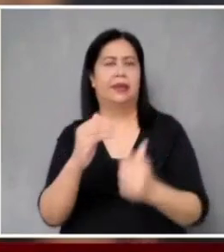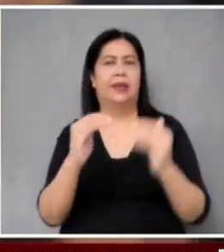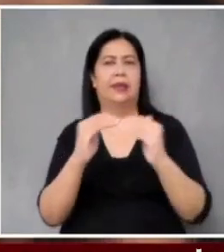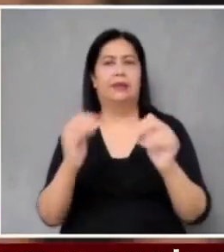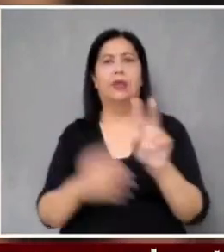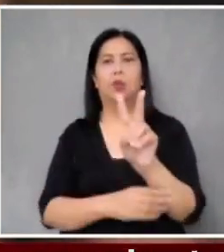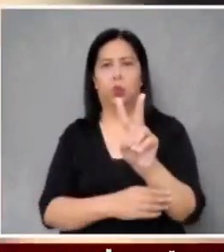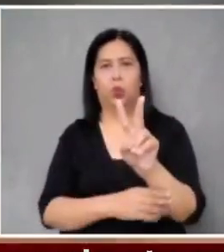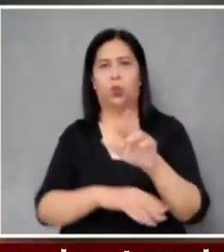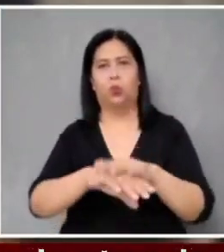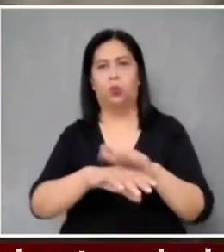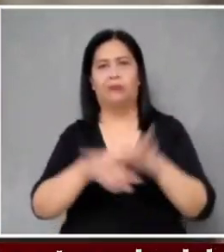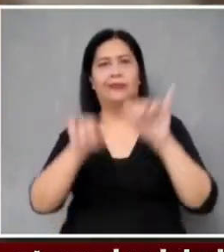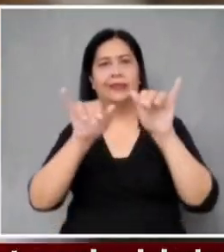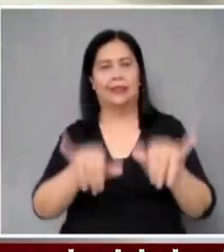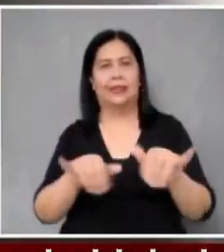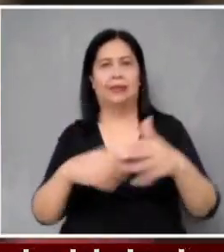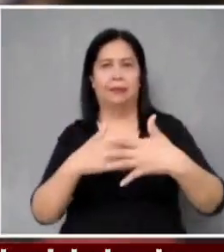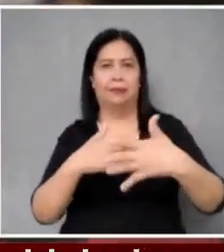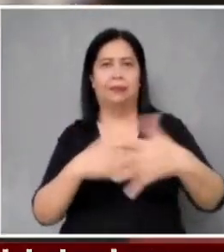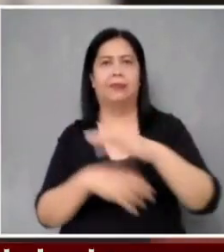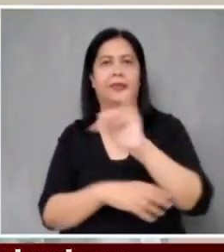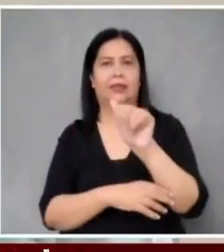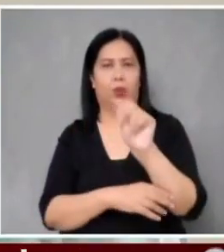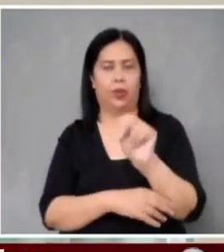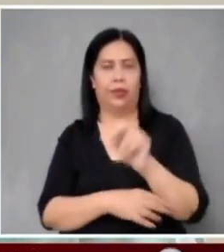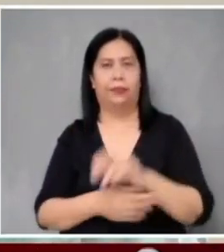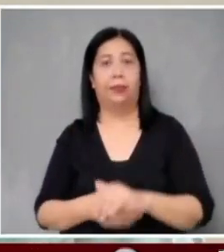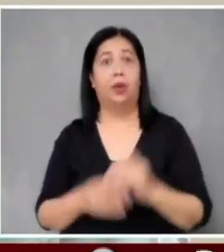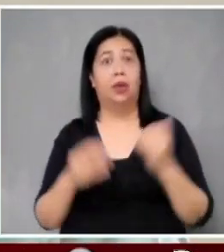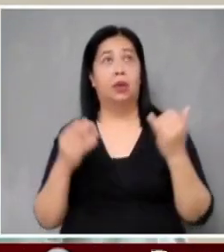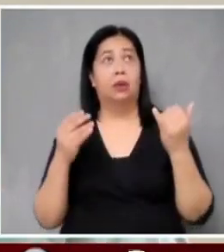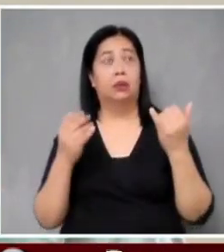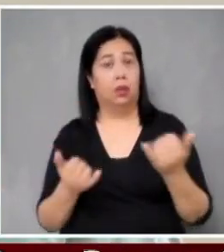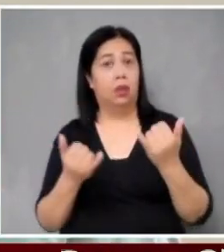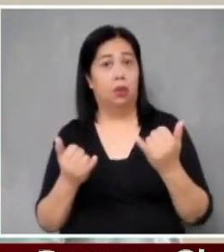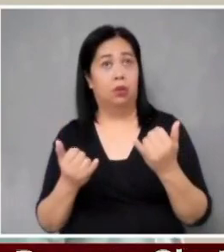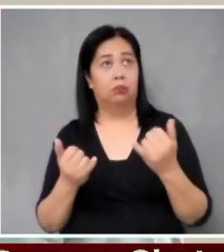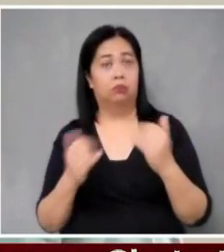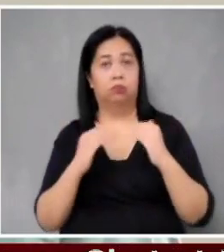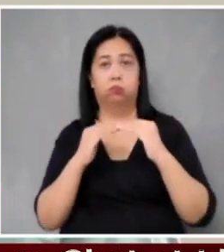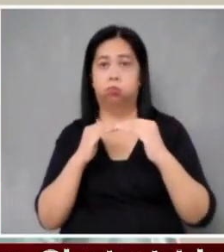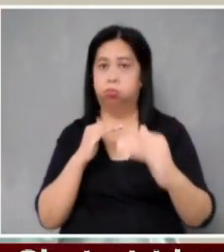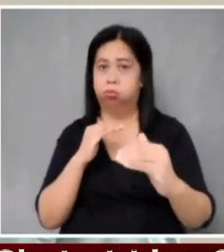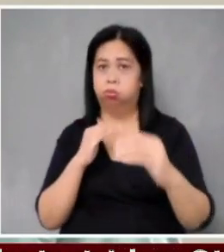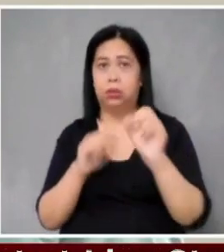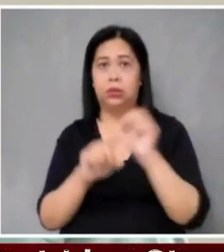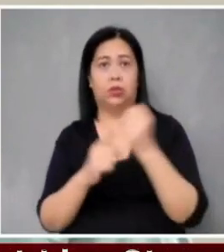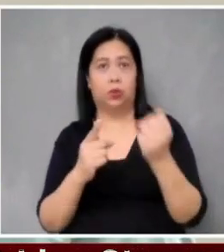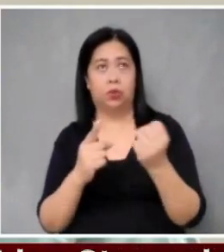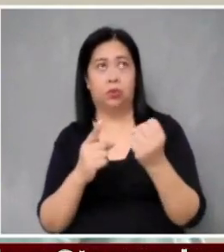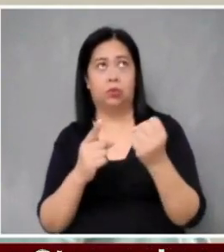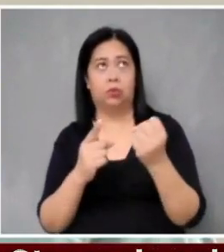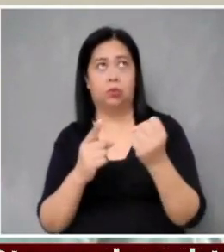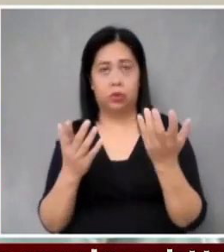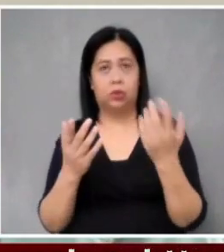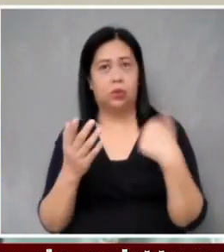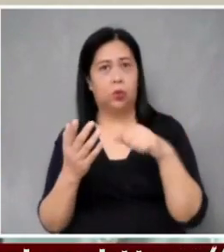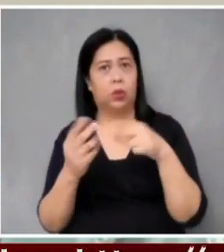bansa sa darating na Enero. Sa ngayon, very stable pa rin ang ating situation though we increase